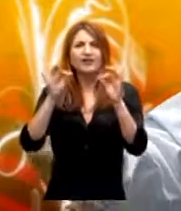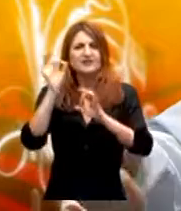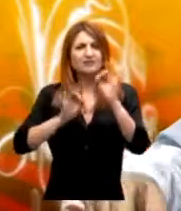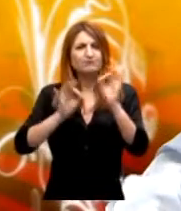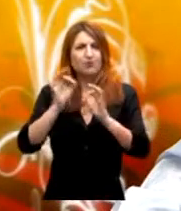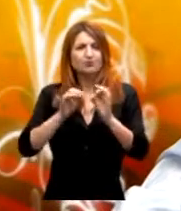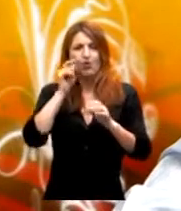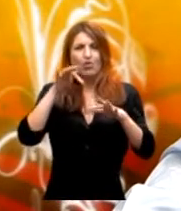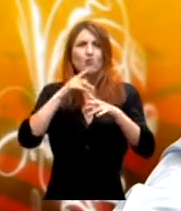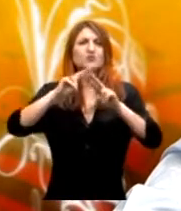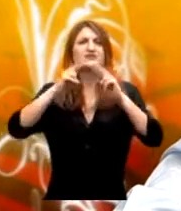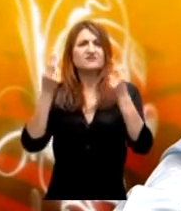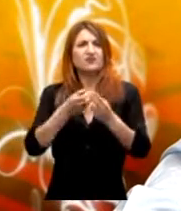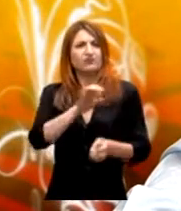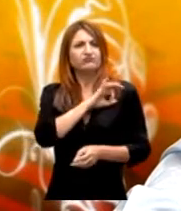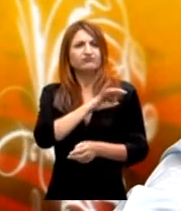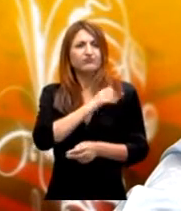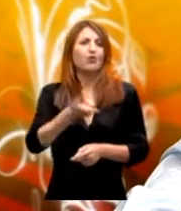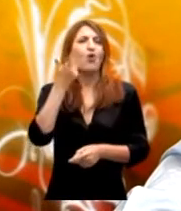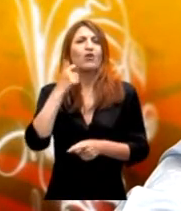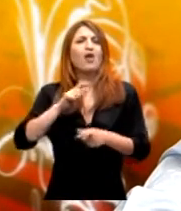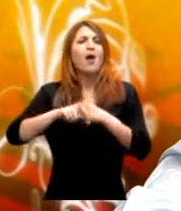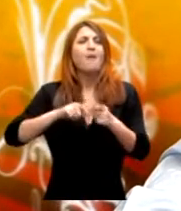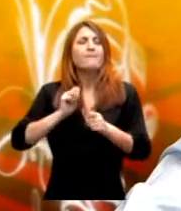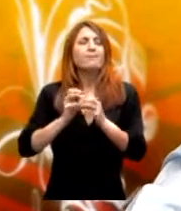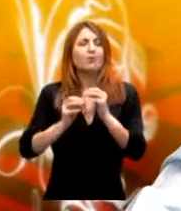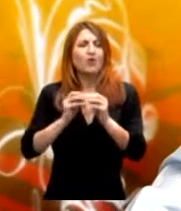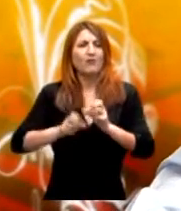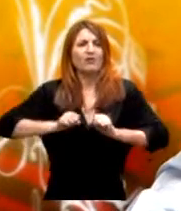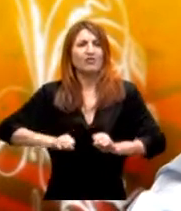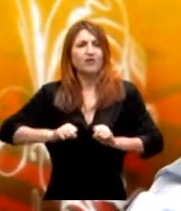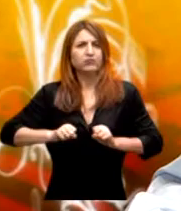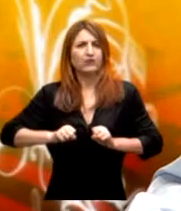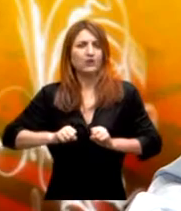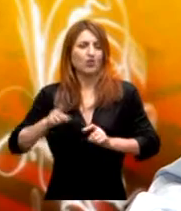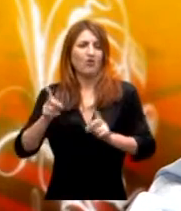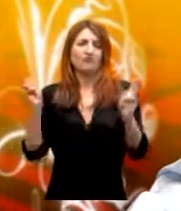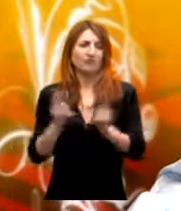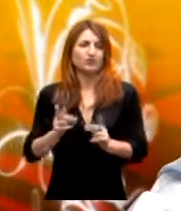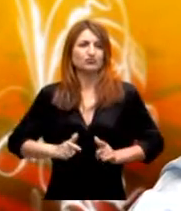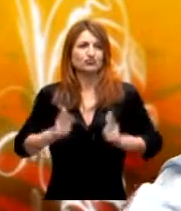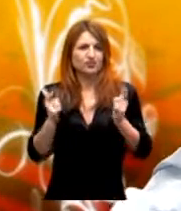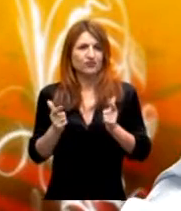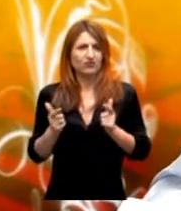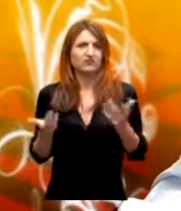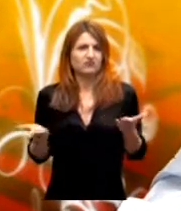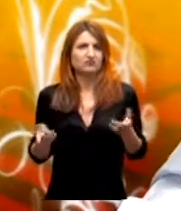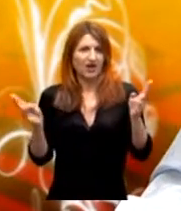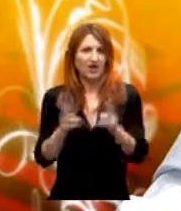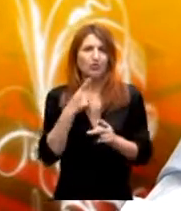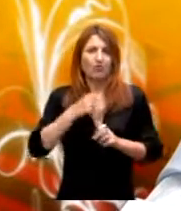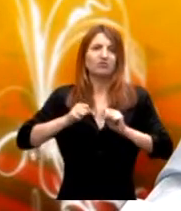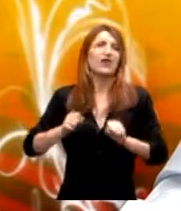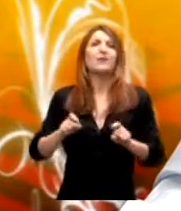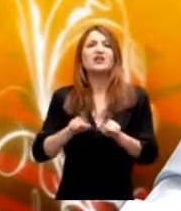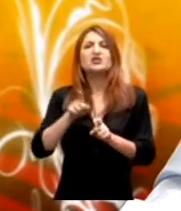6-10% ljudi u svijetu godišnje umire od debljine i komplikacija debljine. Skraće definitivno život. Ali ne samo skraće život,